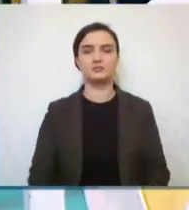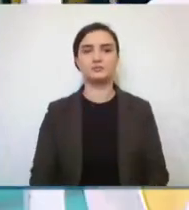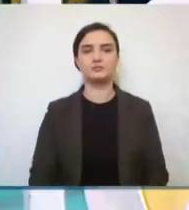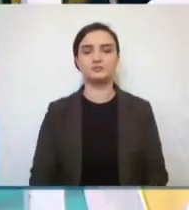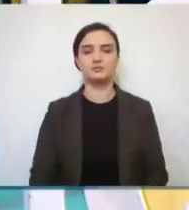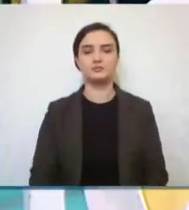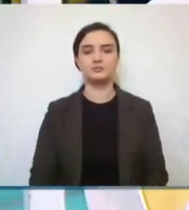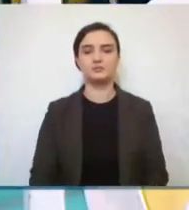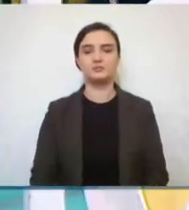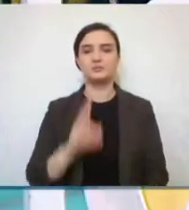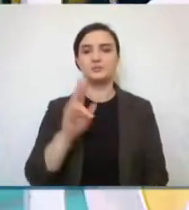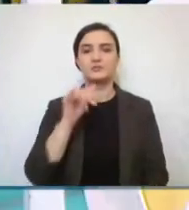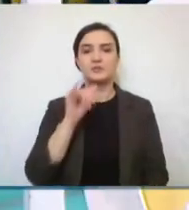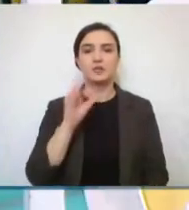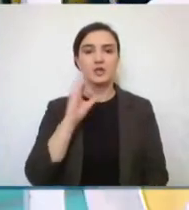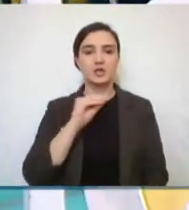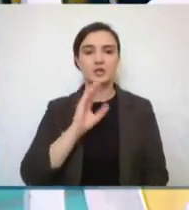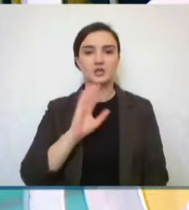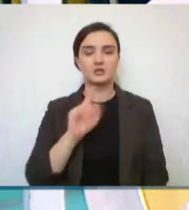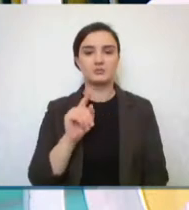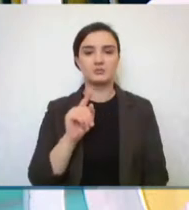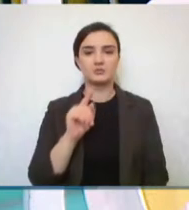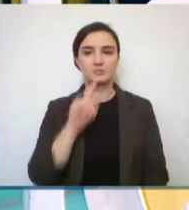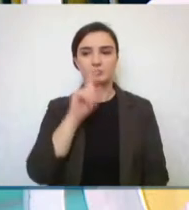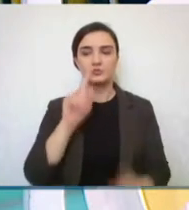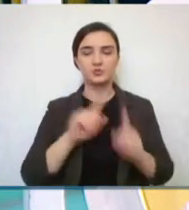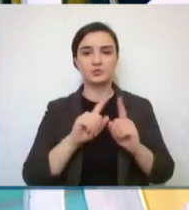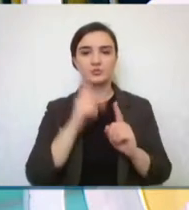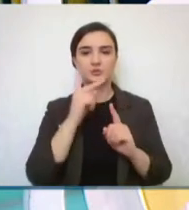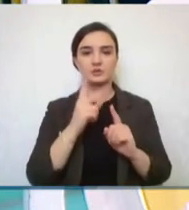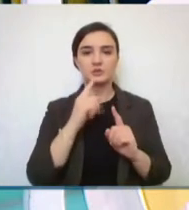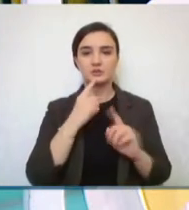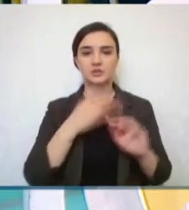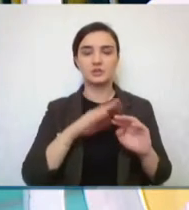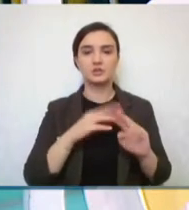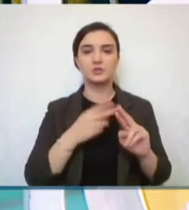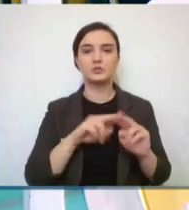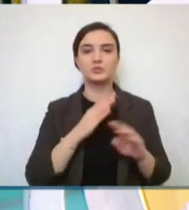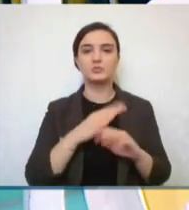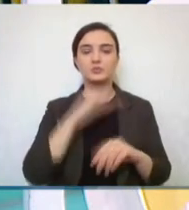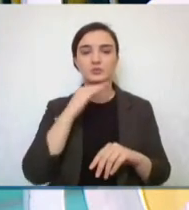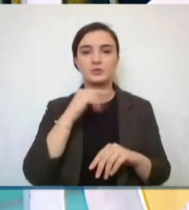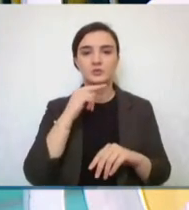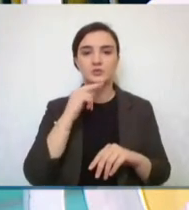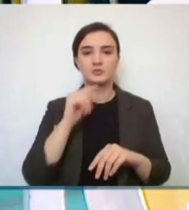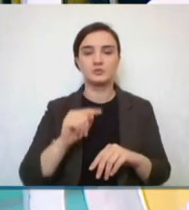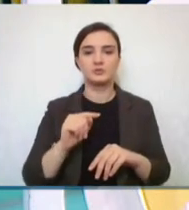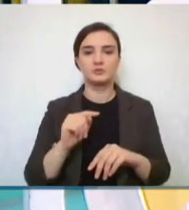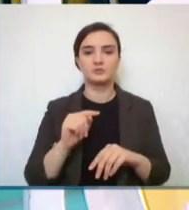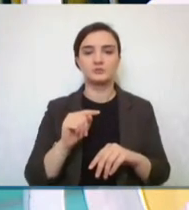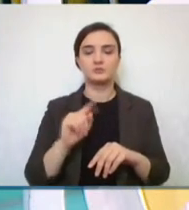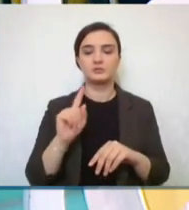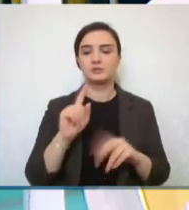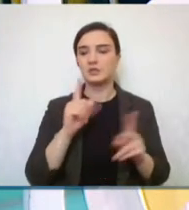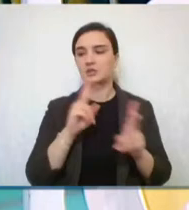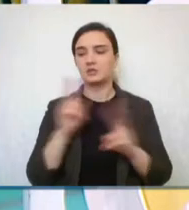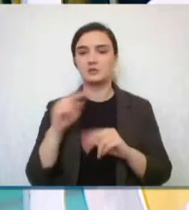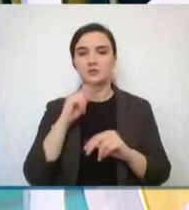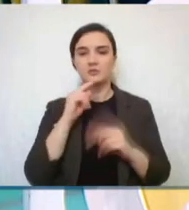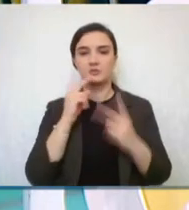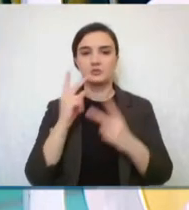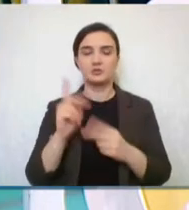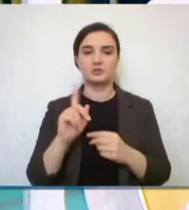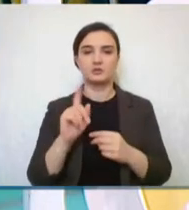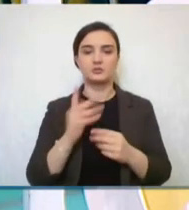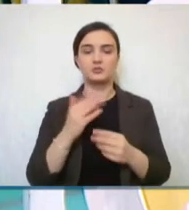ახერხებს ეჩვენებათ რომ ძნელია. ეს არის ყურადღება რაზე გადაიტა. თუ მე